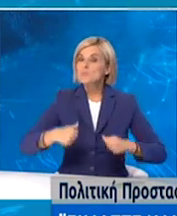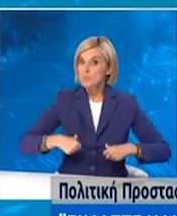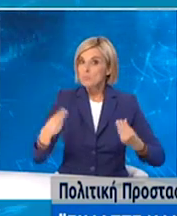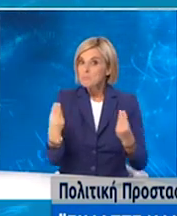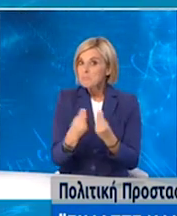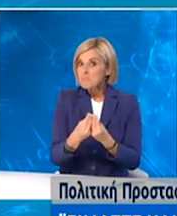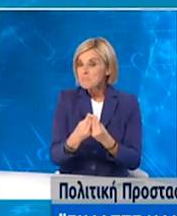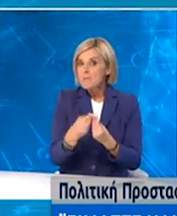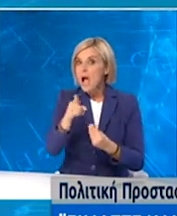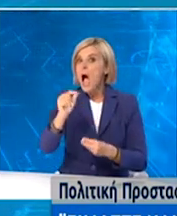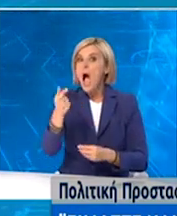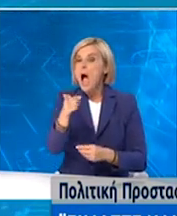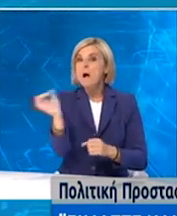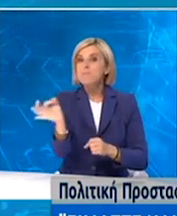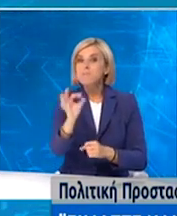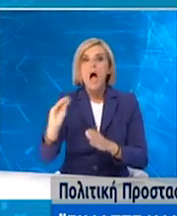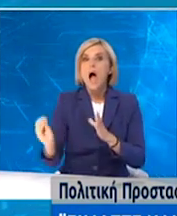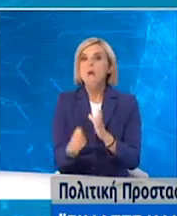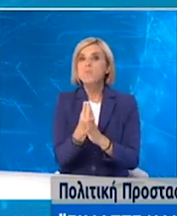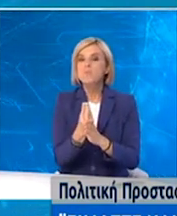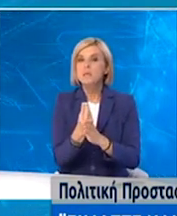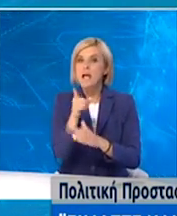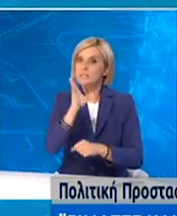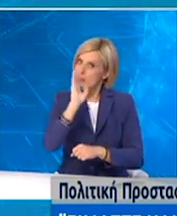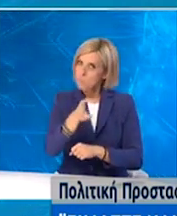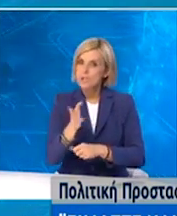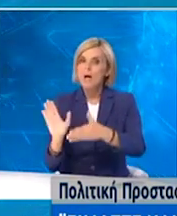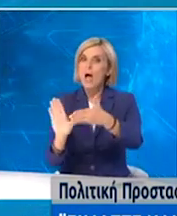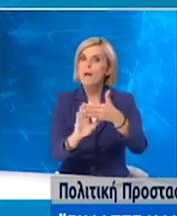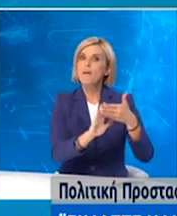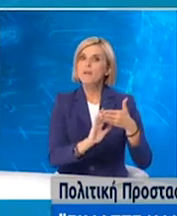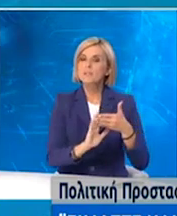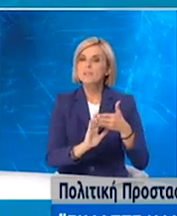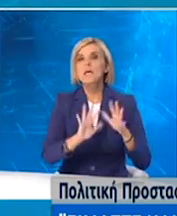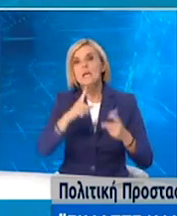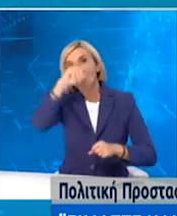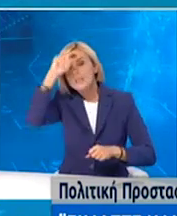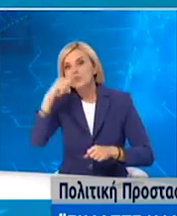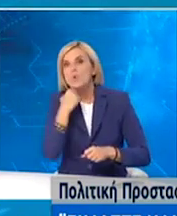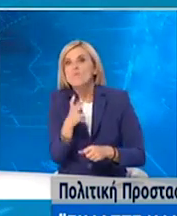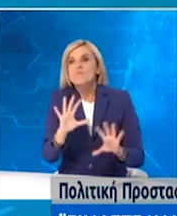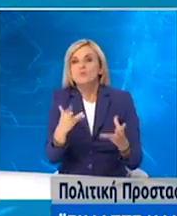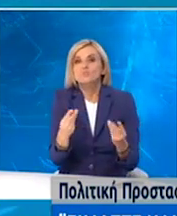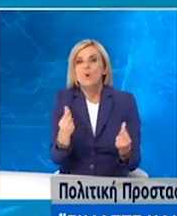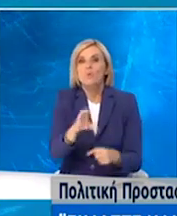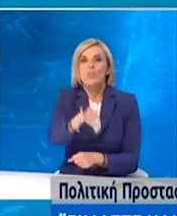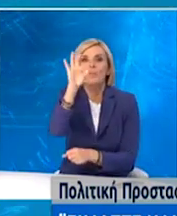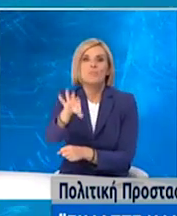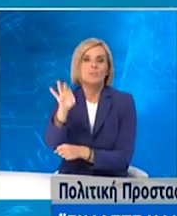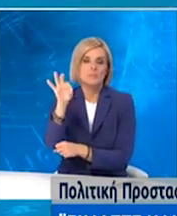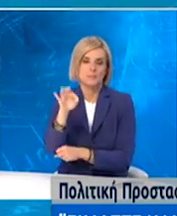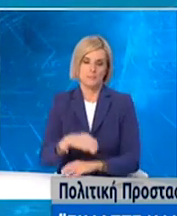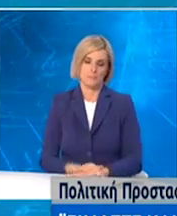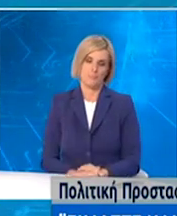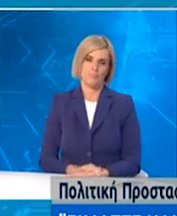και βρίσκεται και την προέλευσή τους, αν μπορείτε να βρείτε τις επαφές τους και αν ιχνηλατούνται οι επαφές τους ή είναι δύσκολο. Θέλω να ξεκαθαρίσω ότι